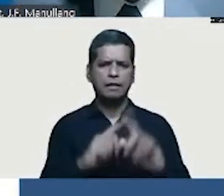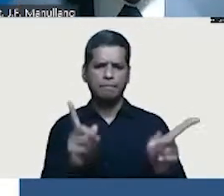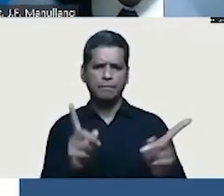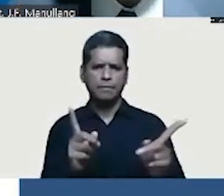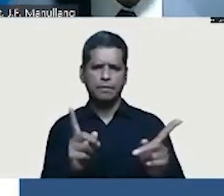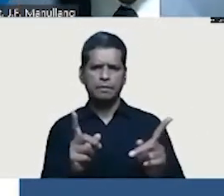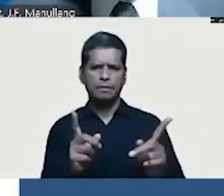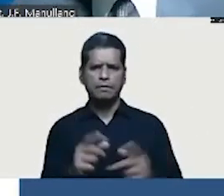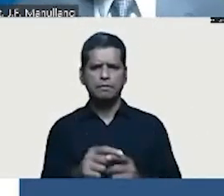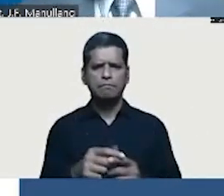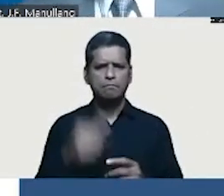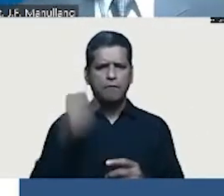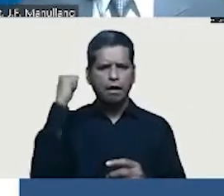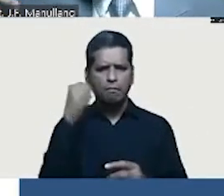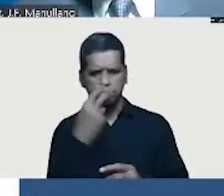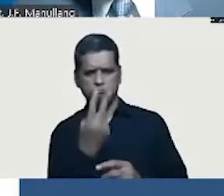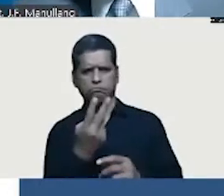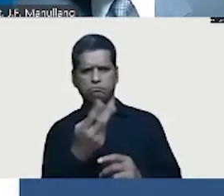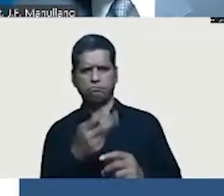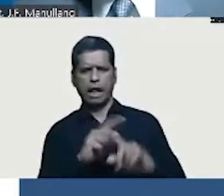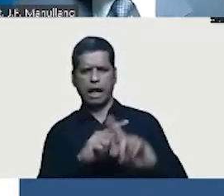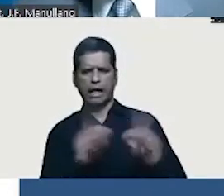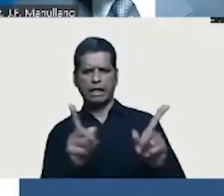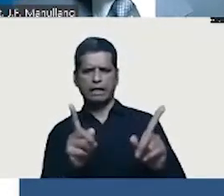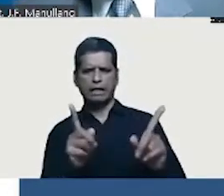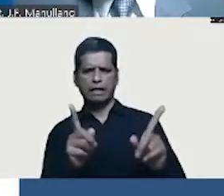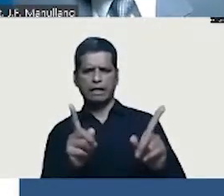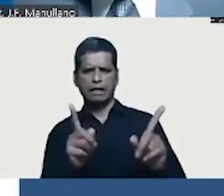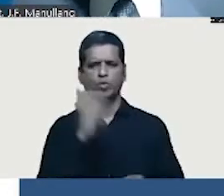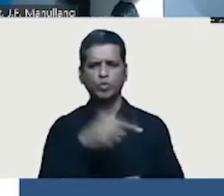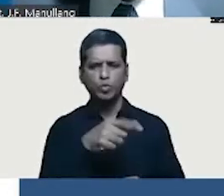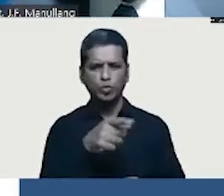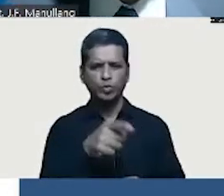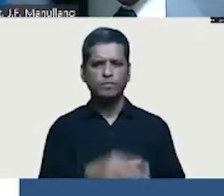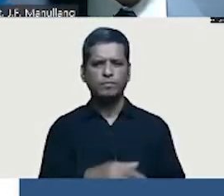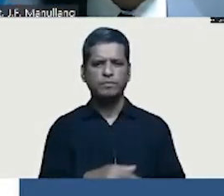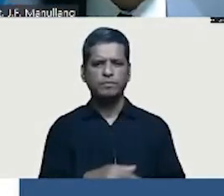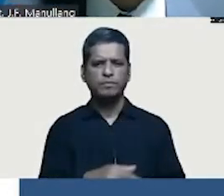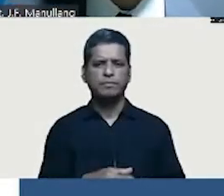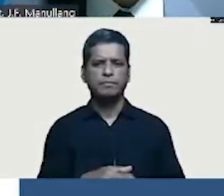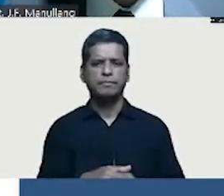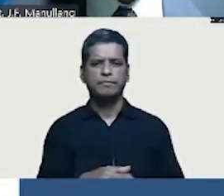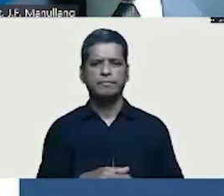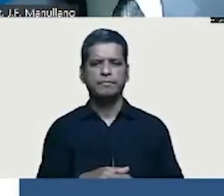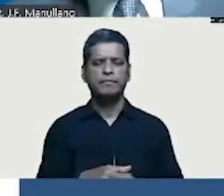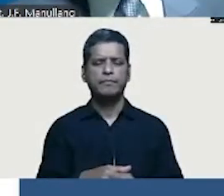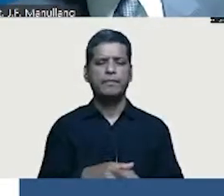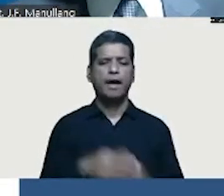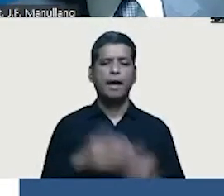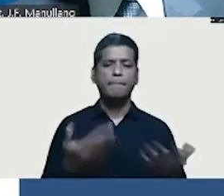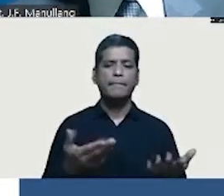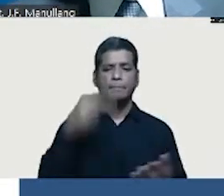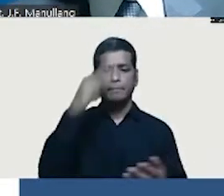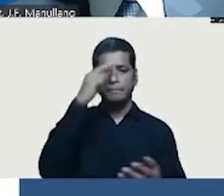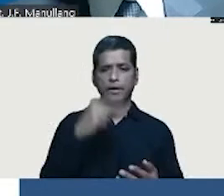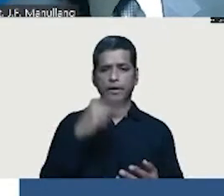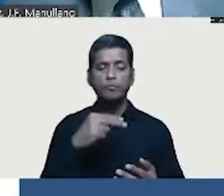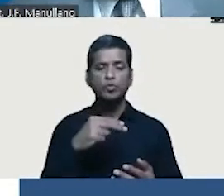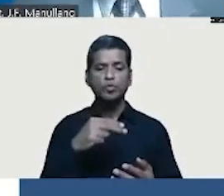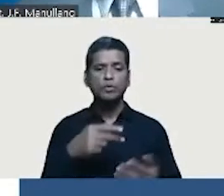nabi palsu itu dia tidak tampil dengan apa adanya sebagai nabi palsu tapi dia menyamar